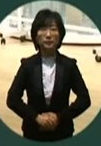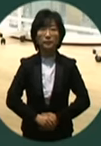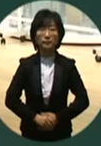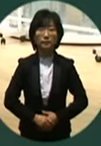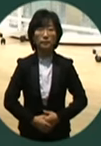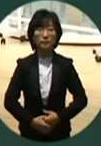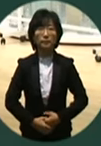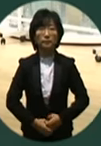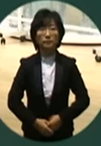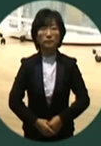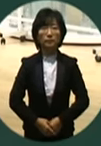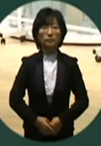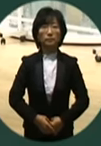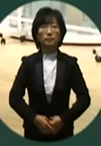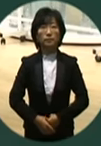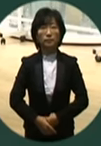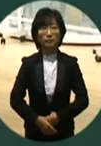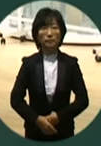이